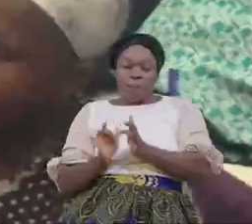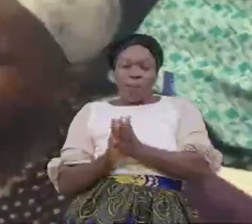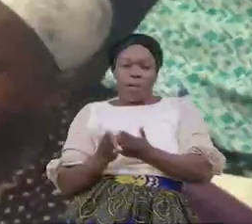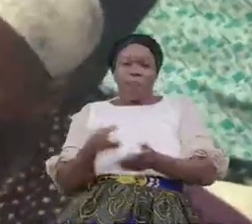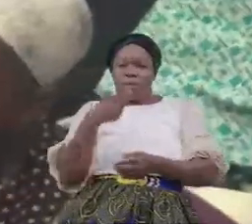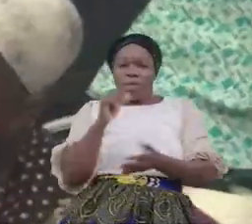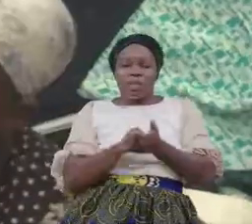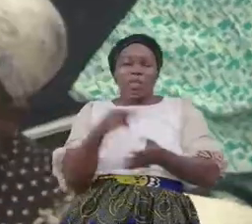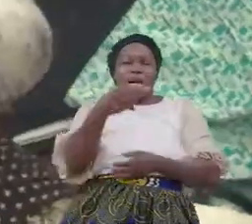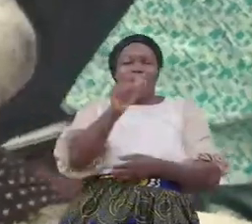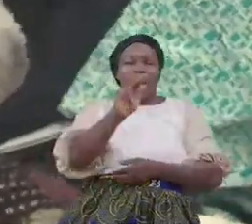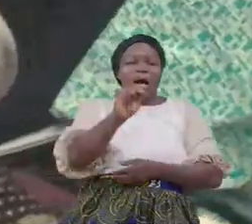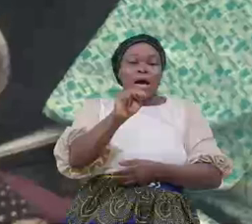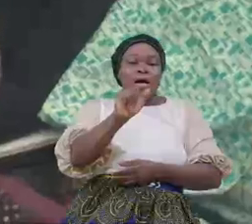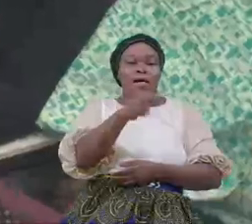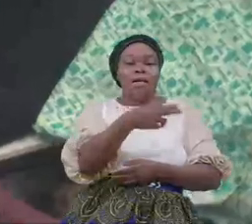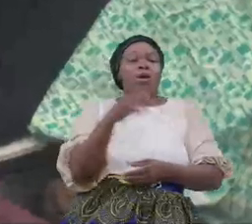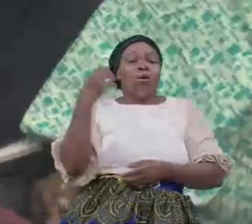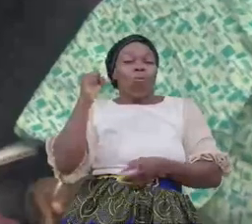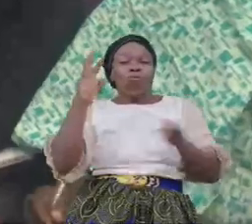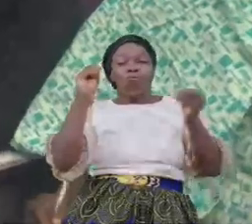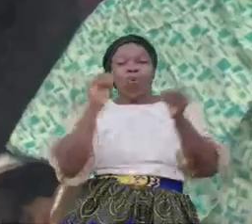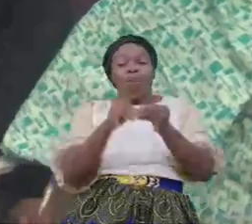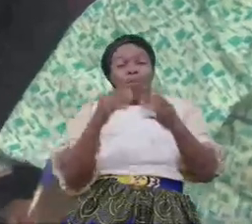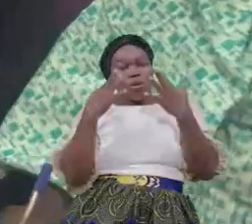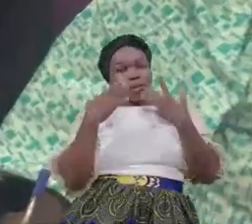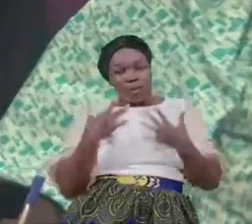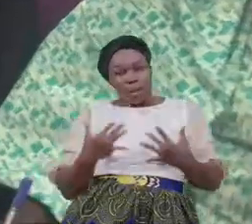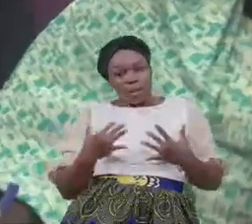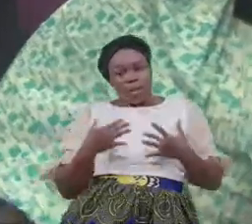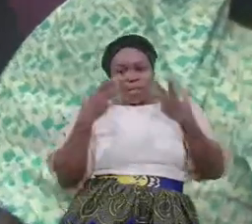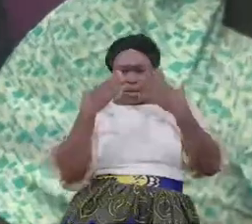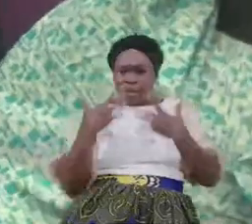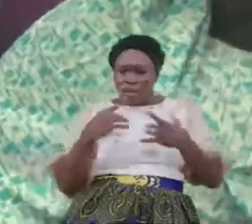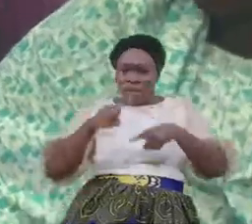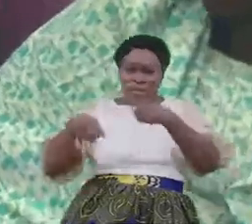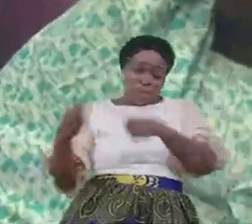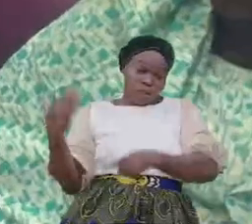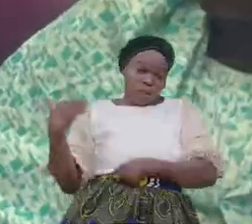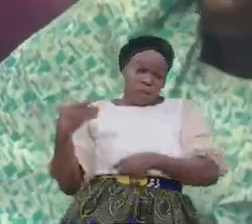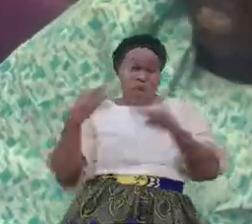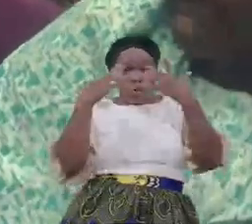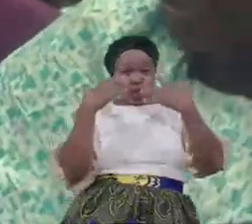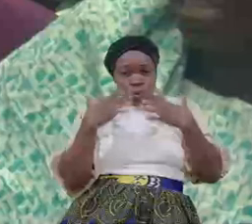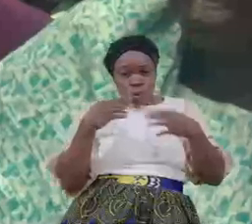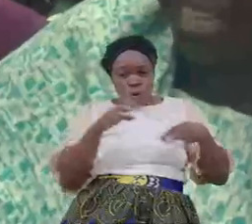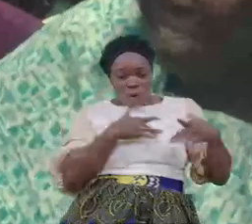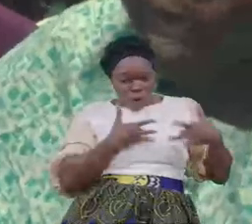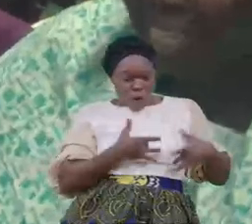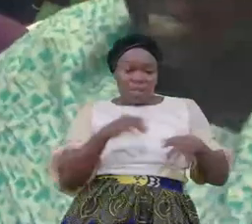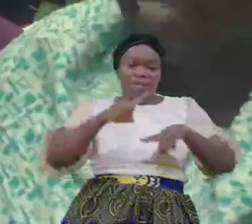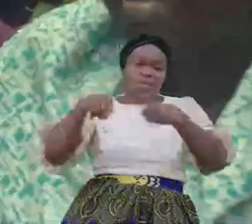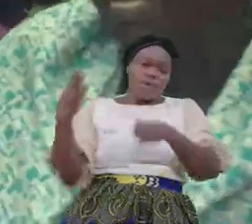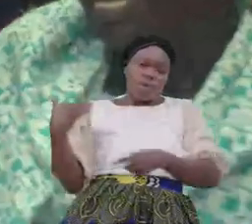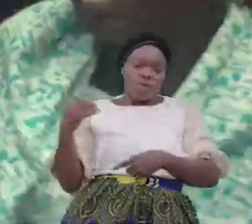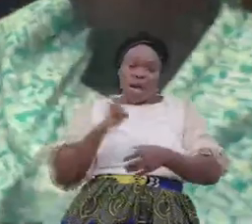Anne n'était plus triste. Et Anne n'était plus triste. La tristesse est ôtée. L'angoisse du cœur est ôtée.